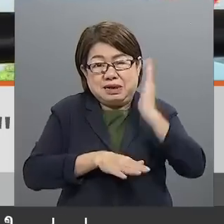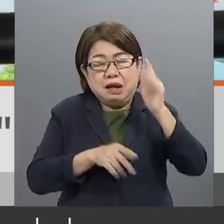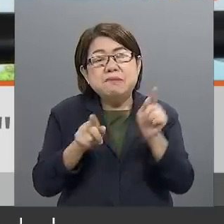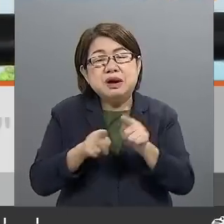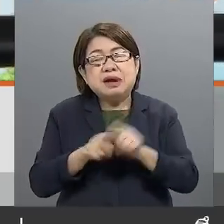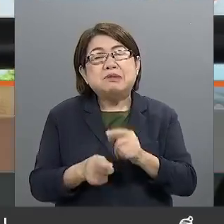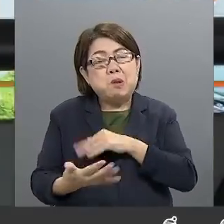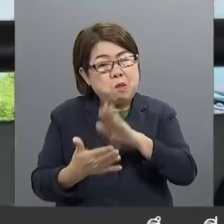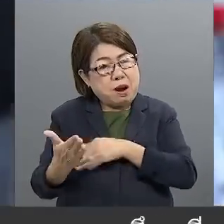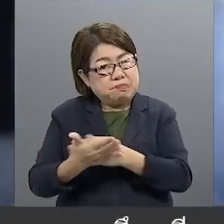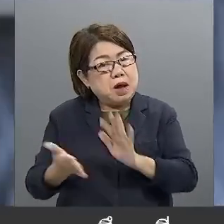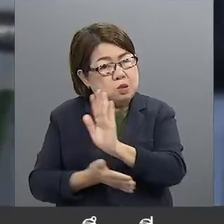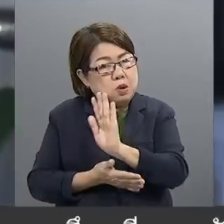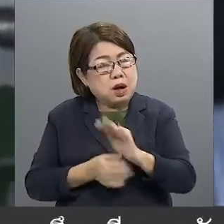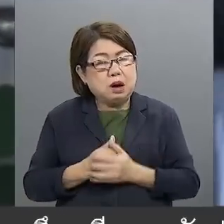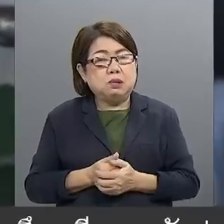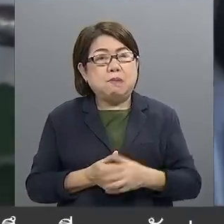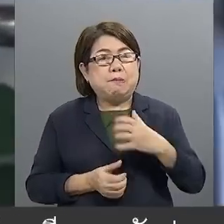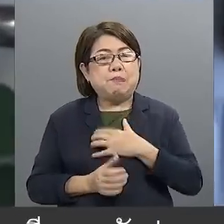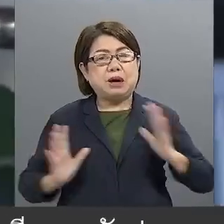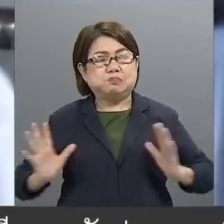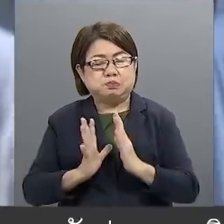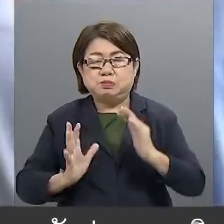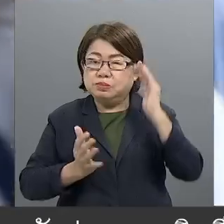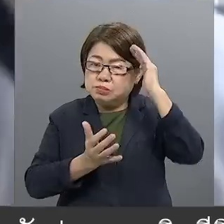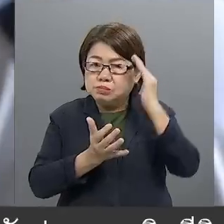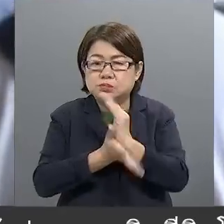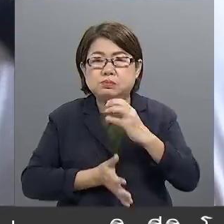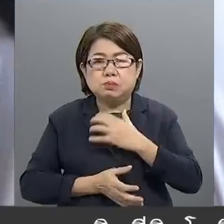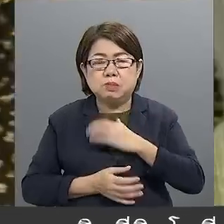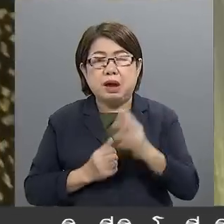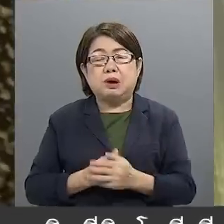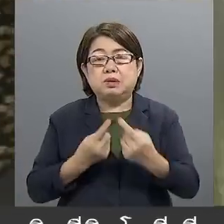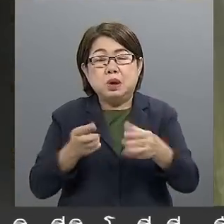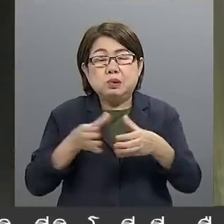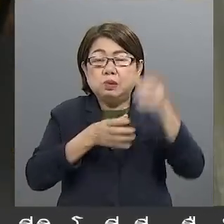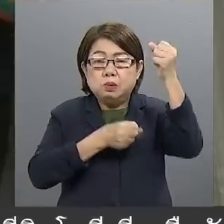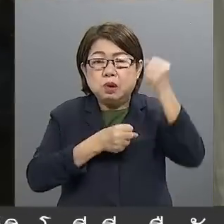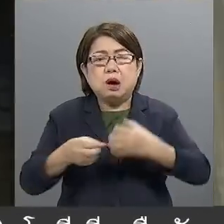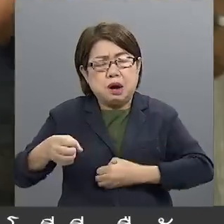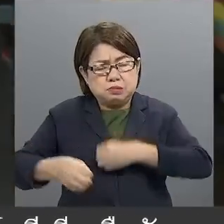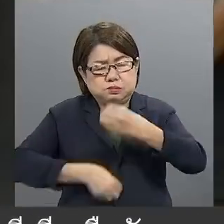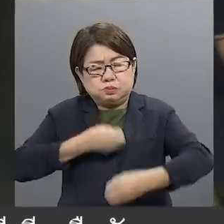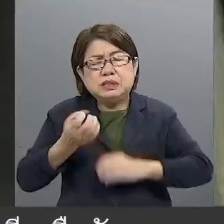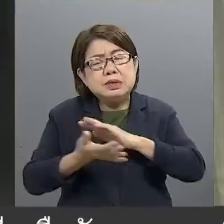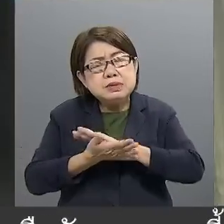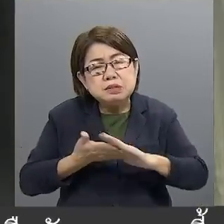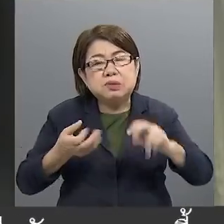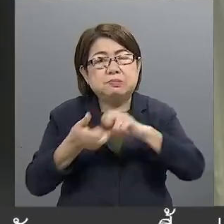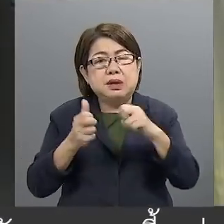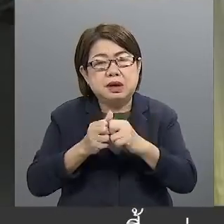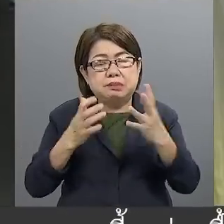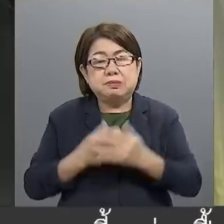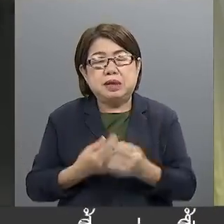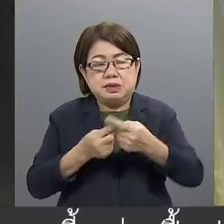ผู้ชุมนุมเพื่อไม่ให้มีการเผชิญหน้าเนื่องจากกลุ่มผู้ชุมนุมต้องการแสดงออกด้วยความสันติอยู่แล้วยอมรับว่ากลุ่มผู้ชุมนุม